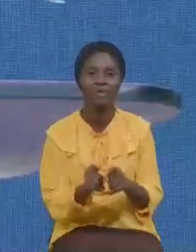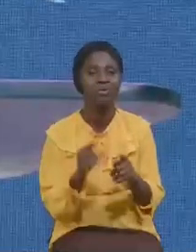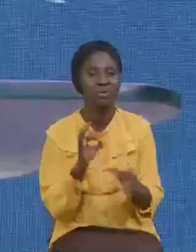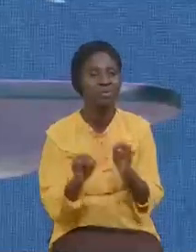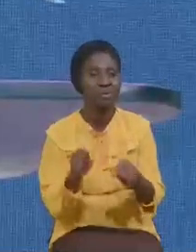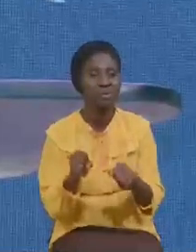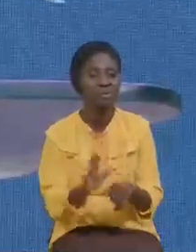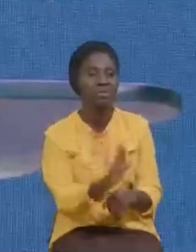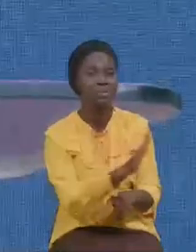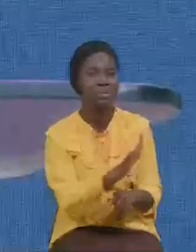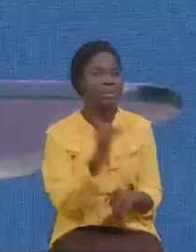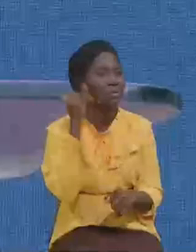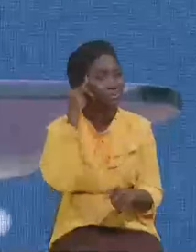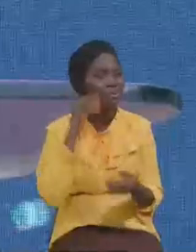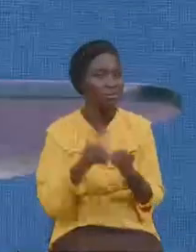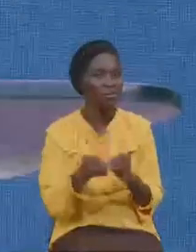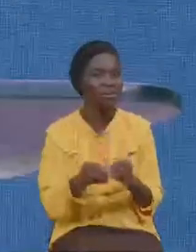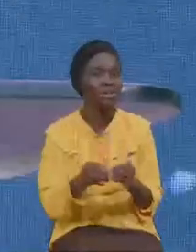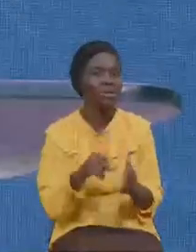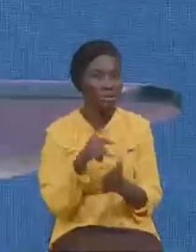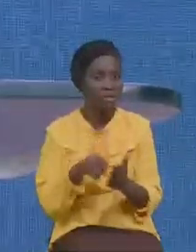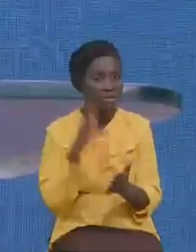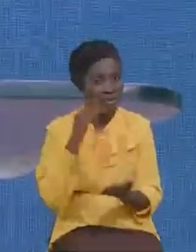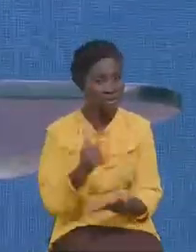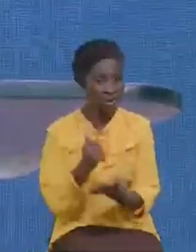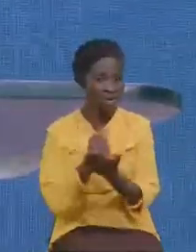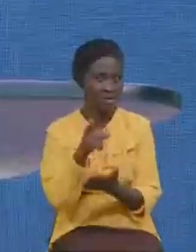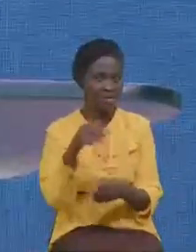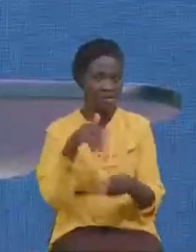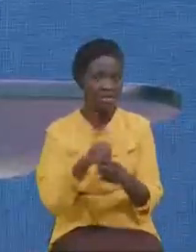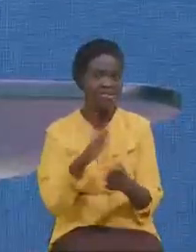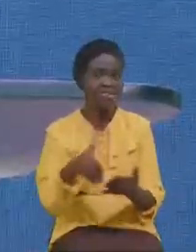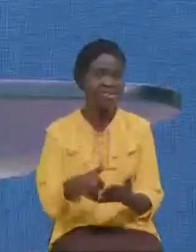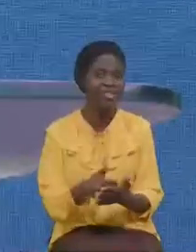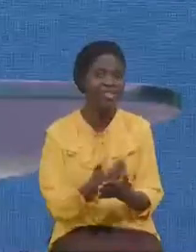Bien remplir la fiche, votre nom,